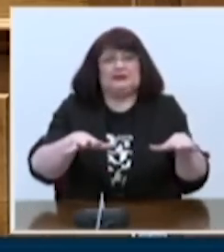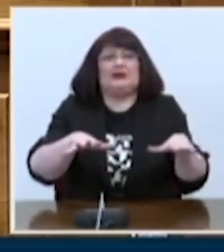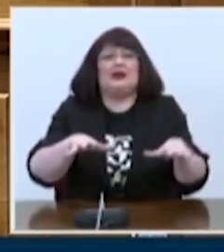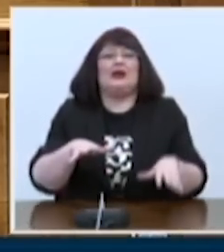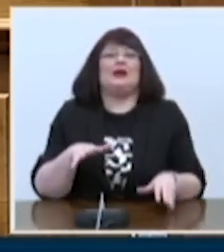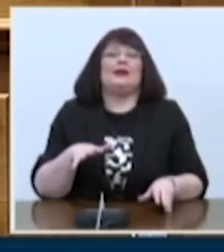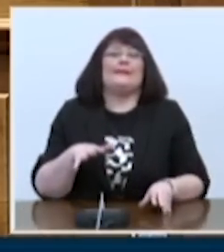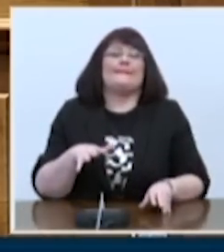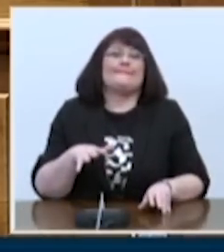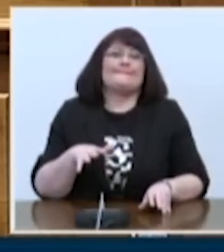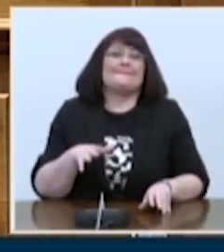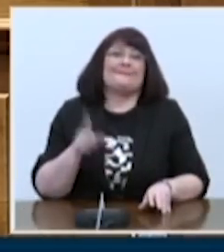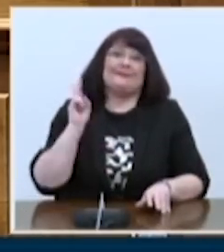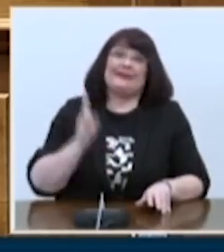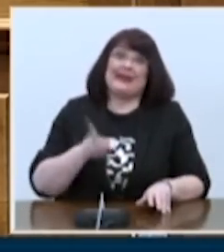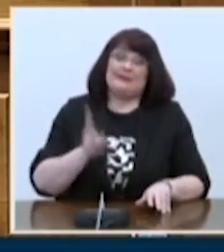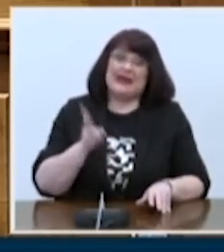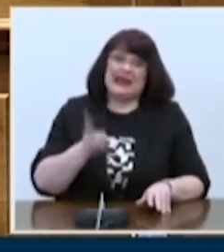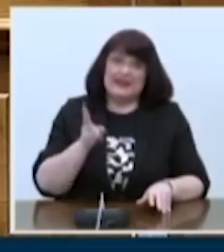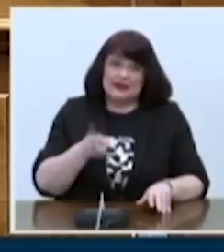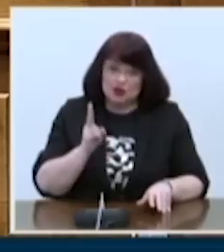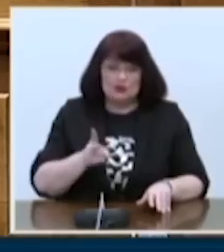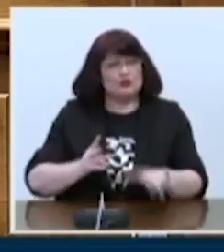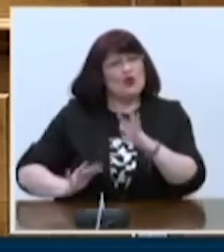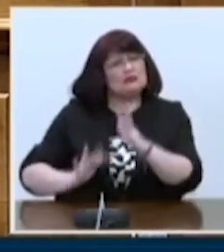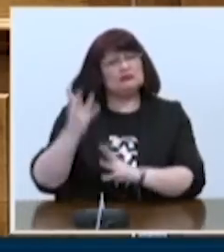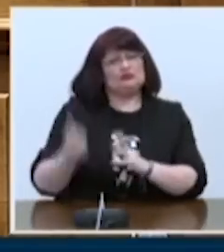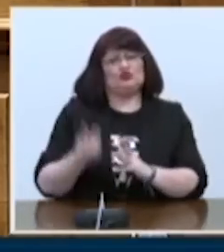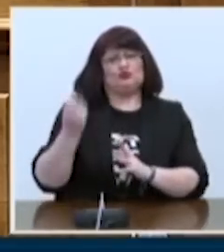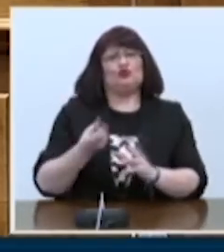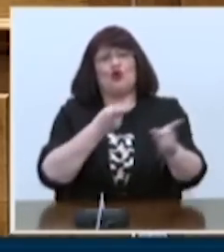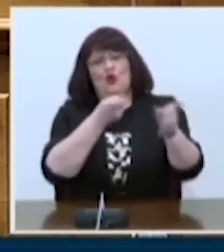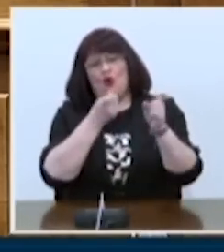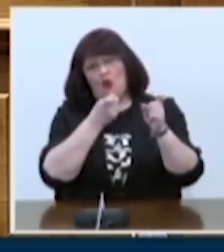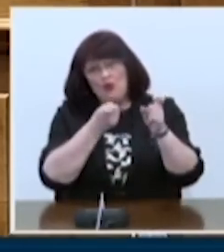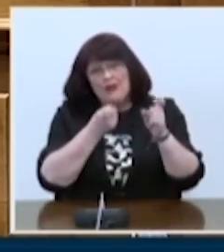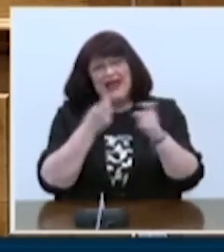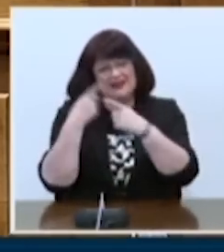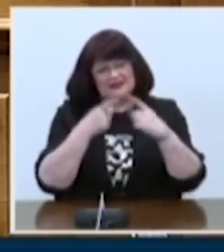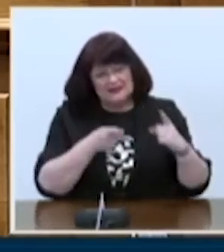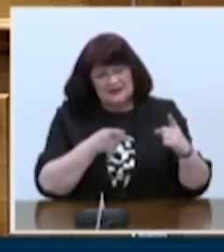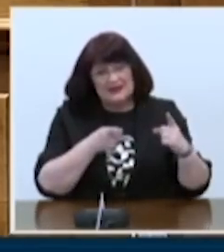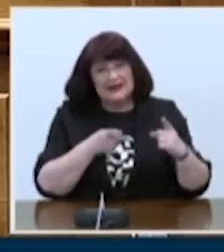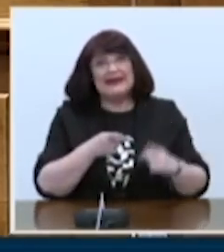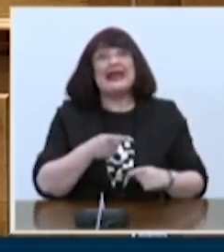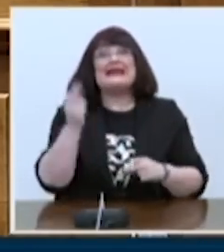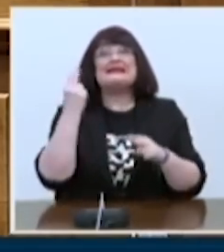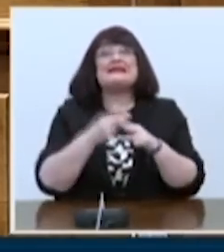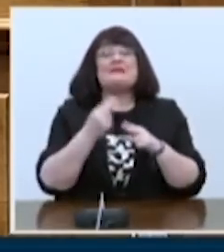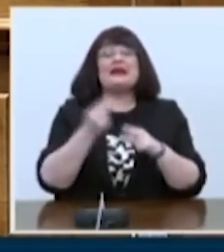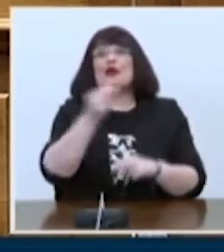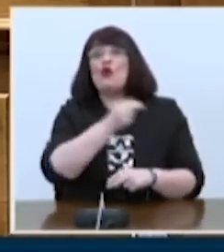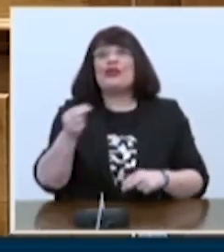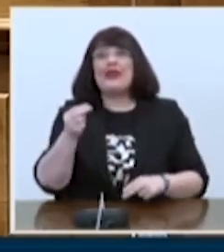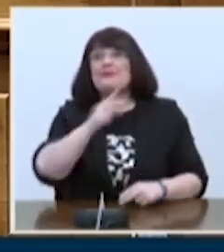εξελιγμένων, των πιο καταστροφικών όπλων, είναι ζήτημα ζωής και θανάτου να διαμορφωθεί και